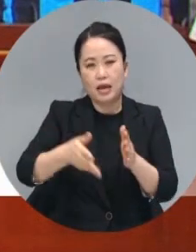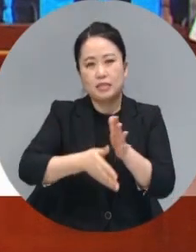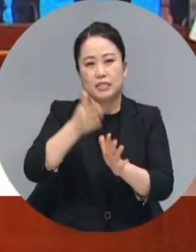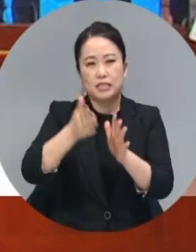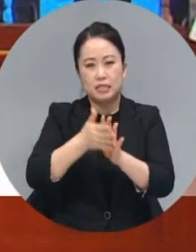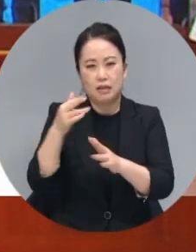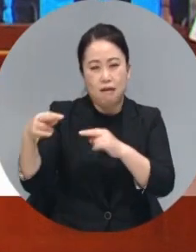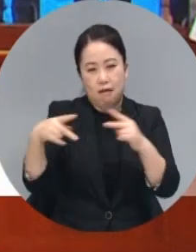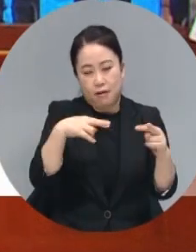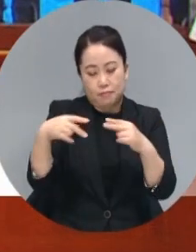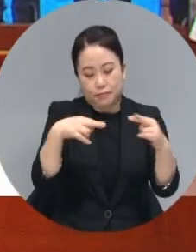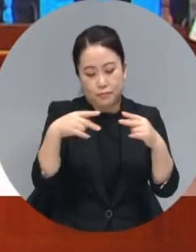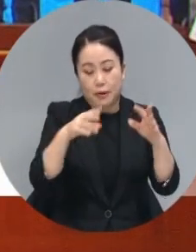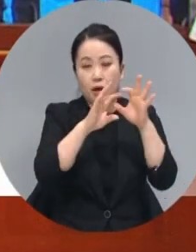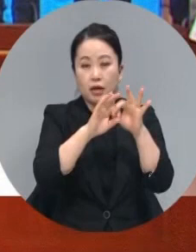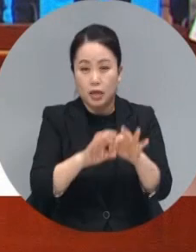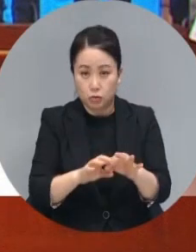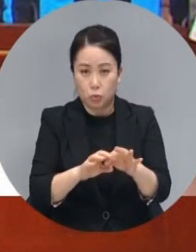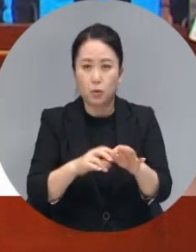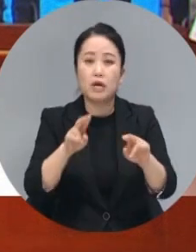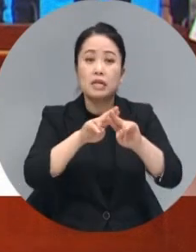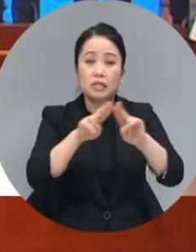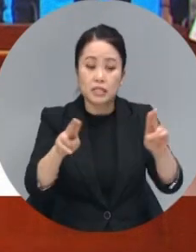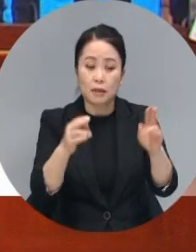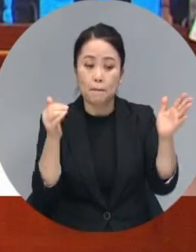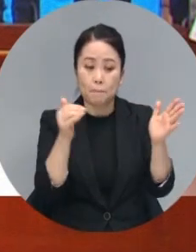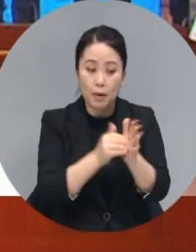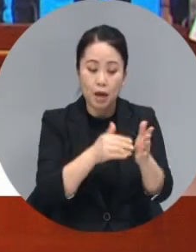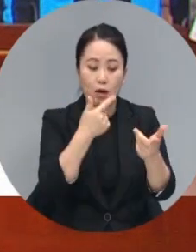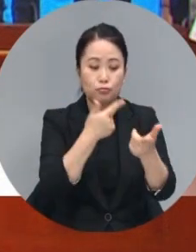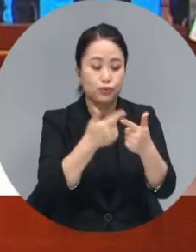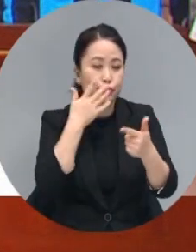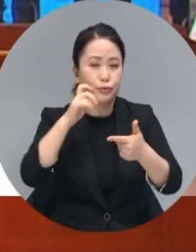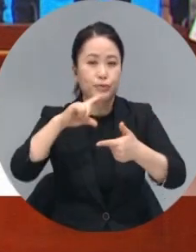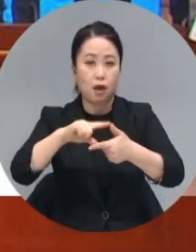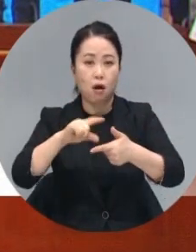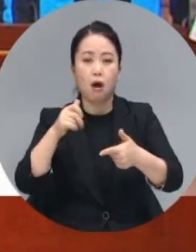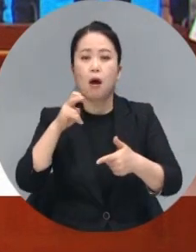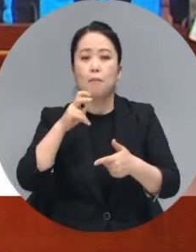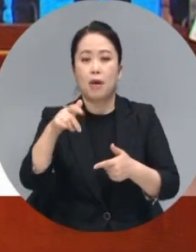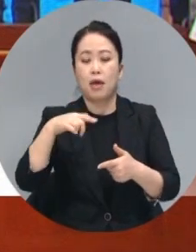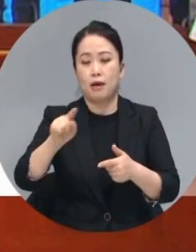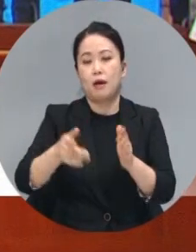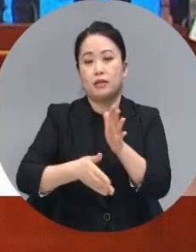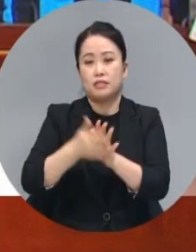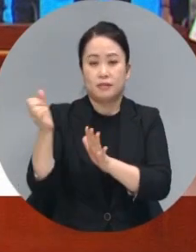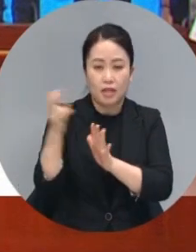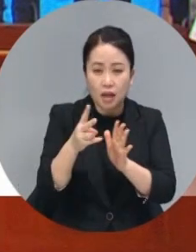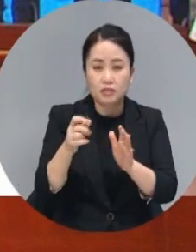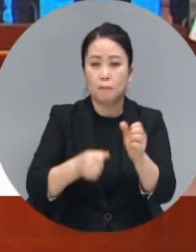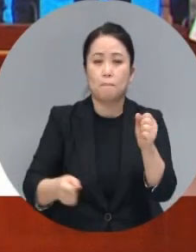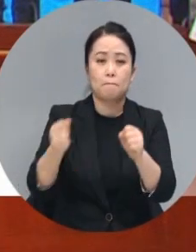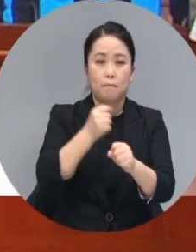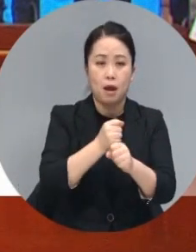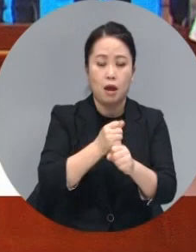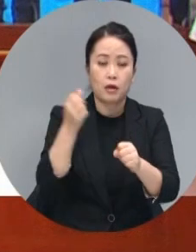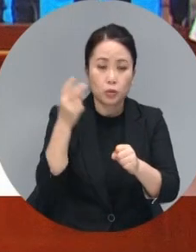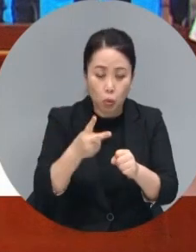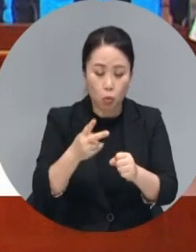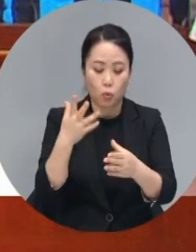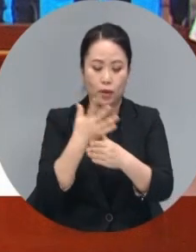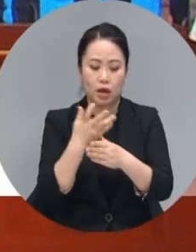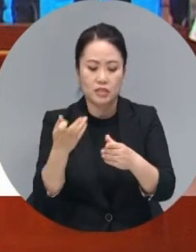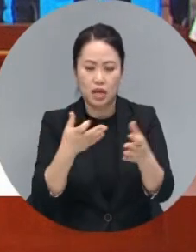이어지고 있습니다. 폐기됐던 부울경 메가시티를 되살리자 이참에 양산과 김해도 부산시에